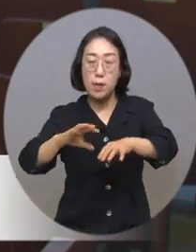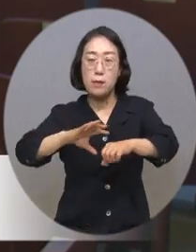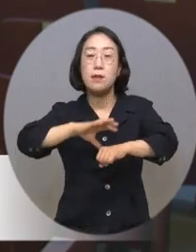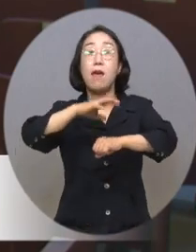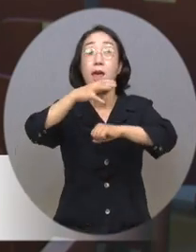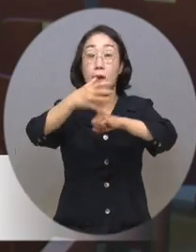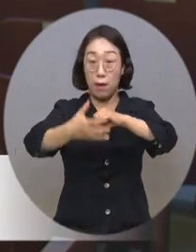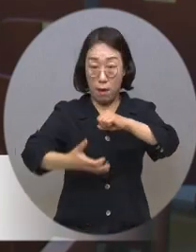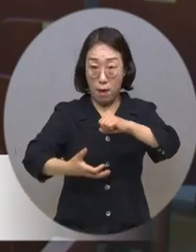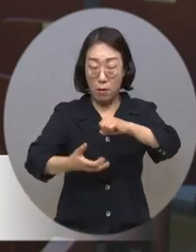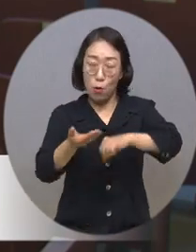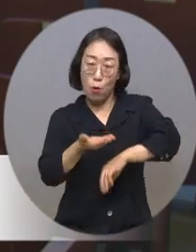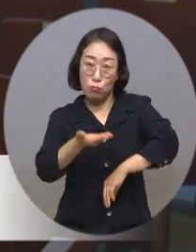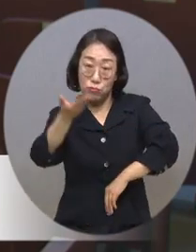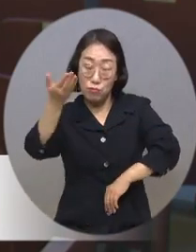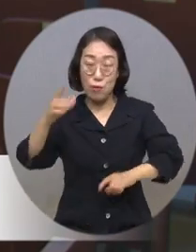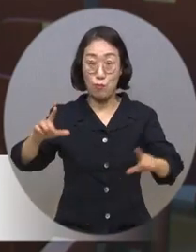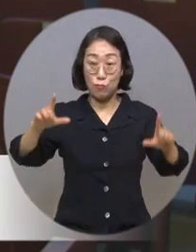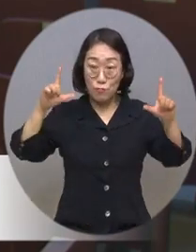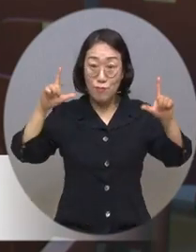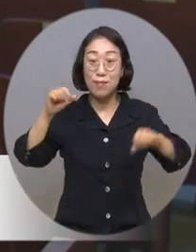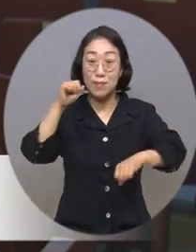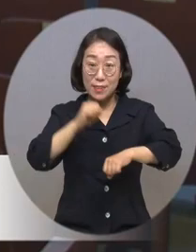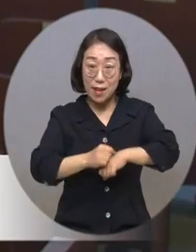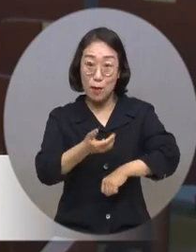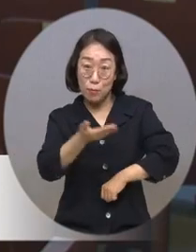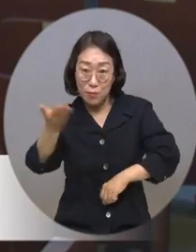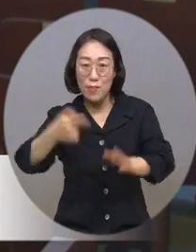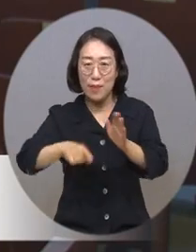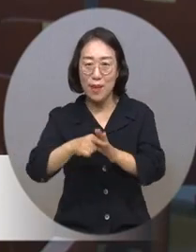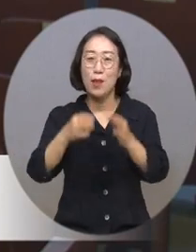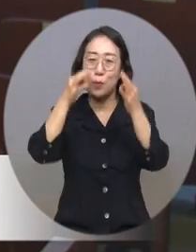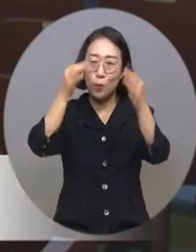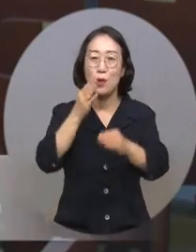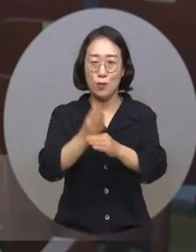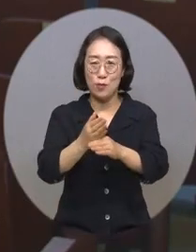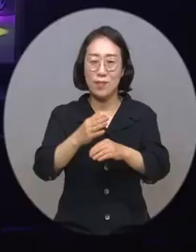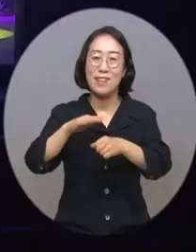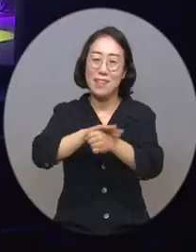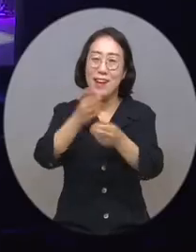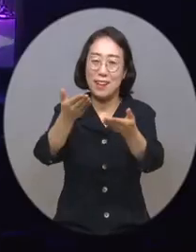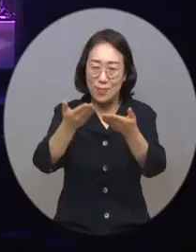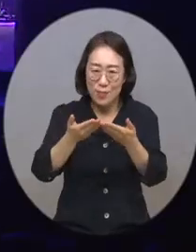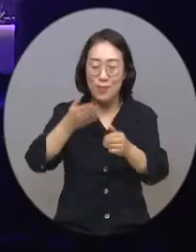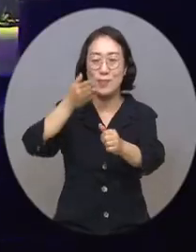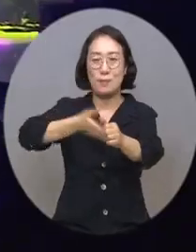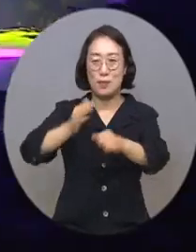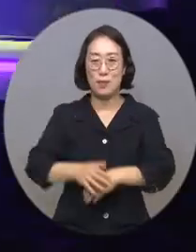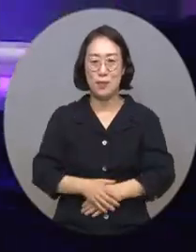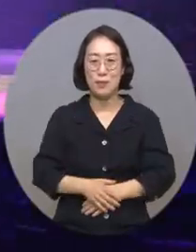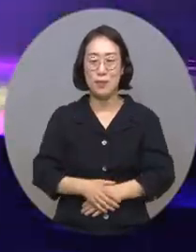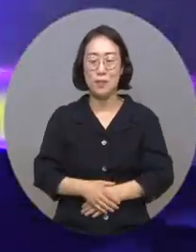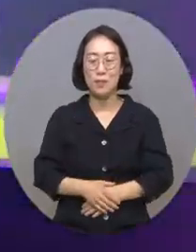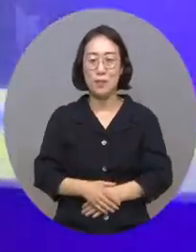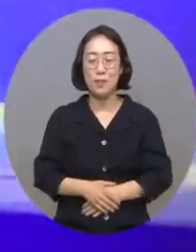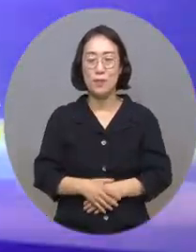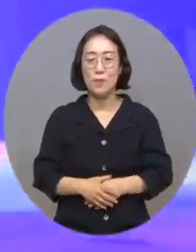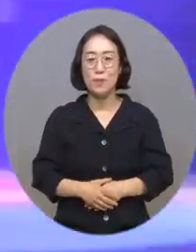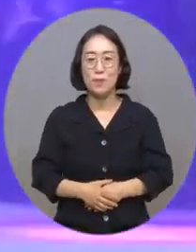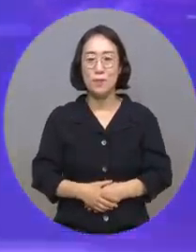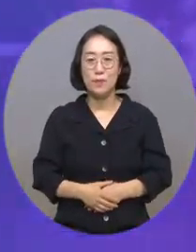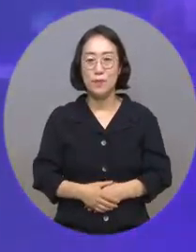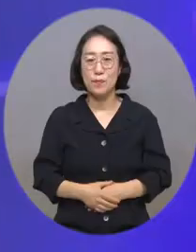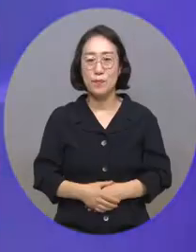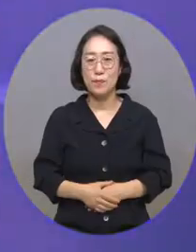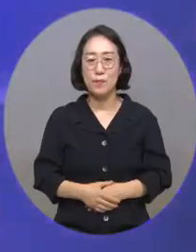아티스트의 최고봉이 될 수 있도록 노력하고자 전 준비하고 있고 열심히 뛰고 있습니다. 많이 사랑해 주십시오. 복지TV 뉴스 박순용입니다.